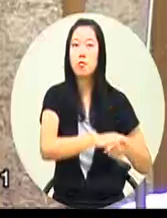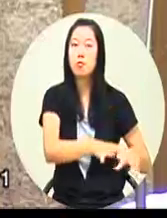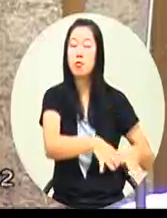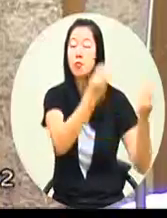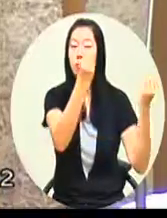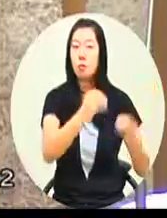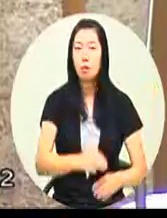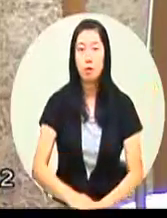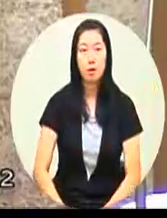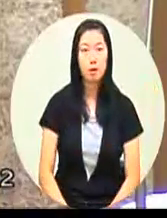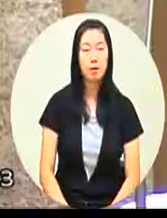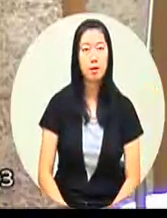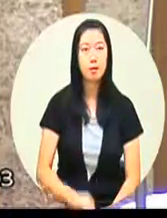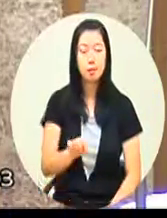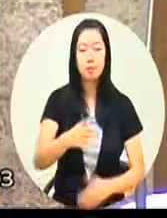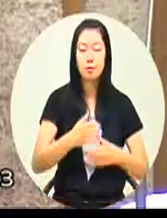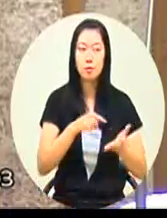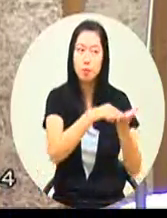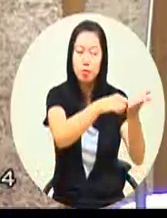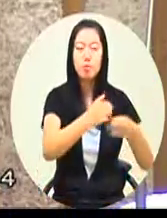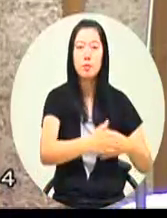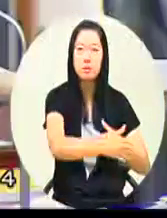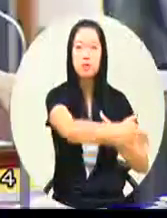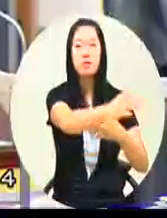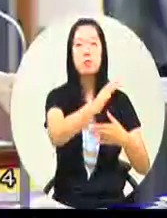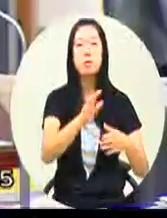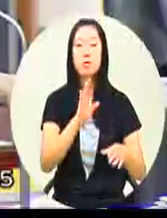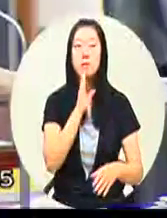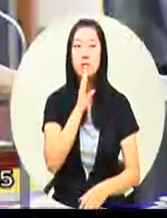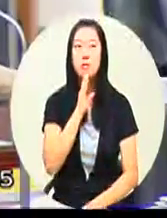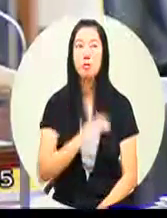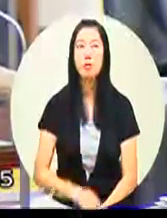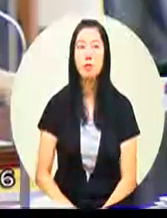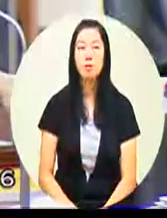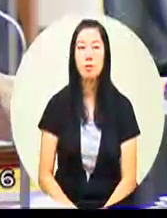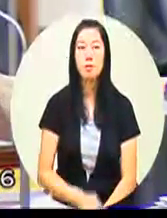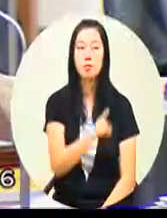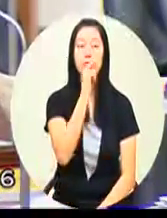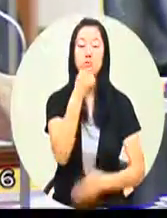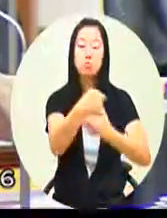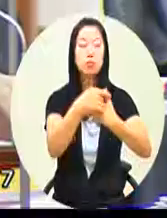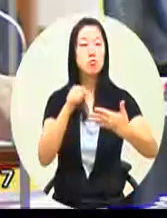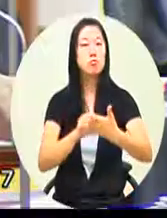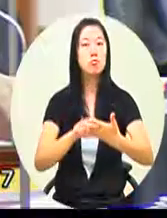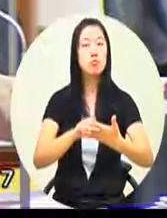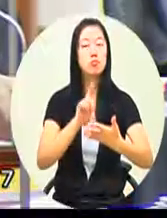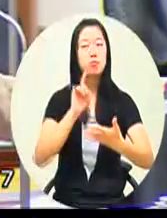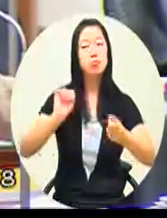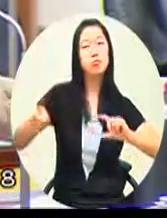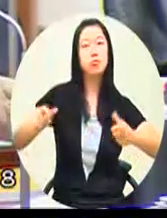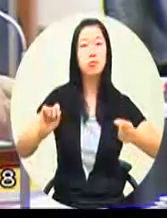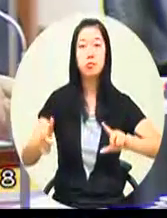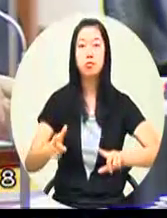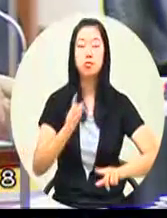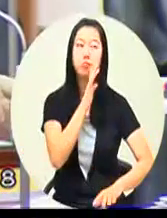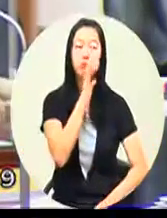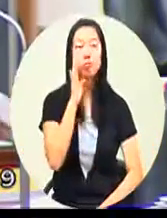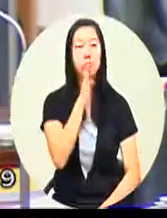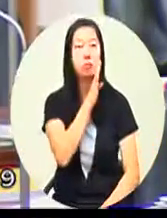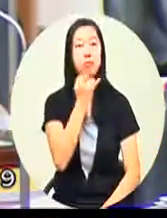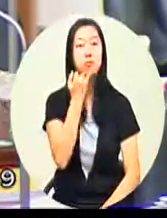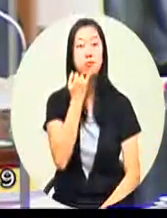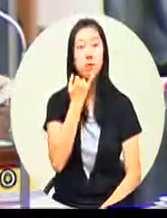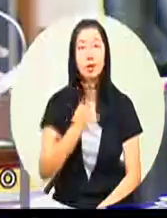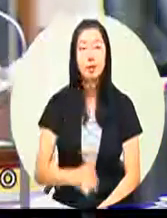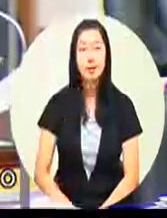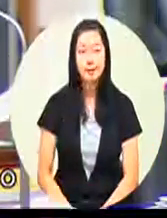中央争取经费的过程中这样子。对， 你也可以搞两面说法，对对，为什